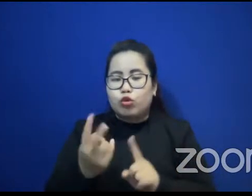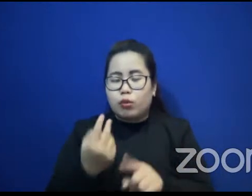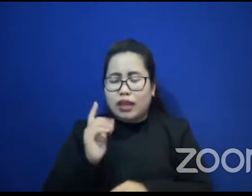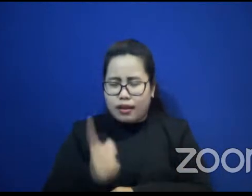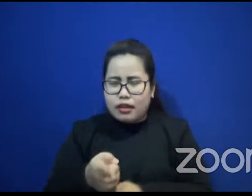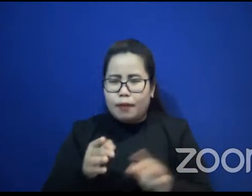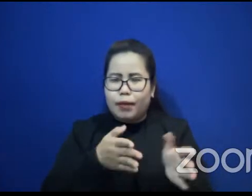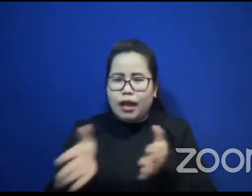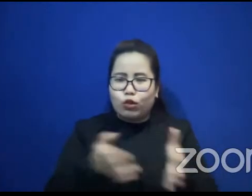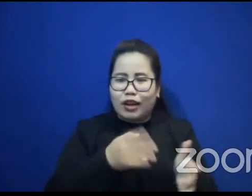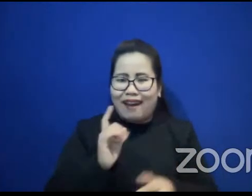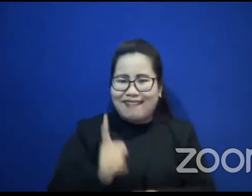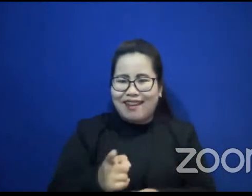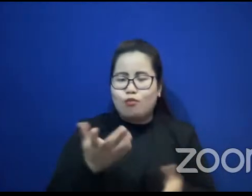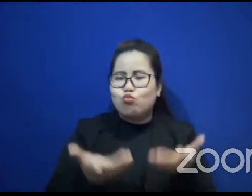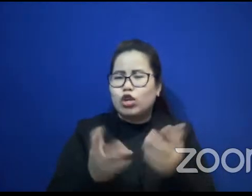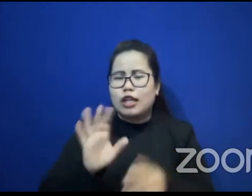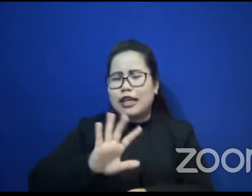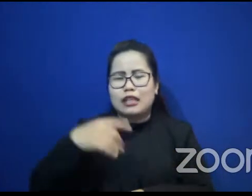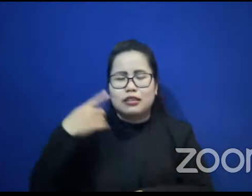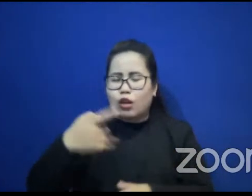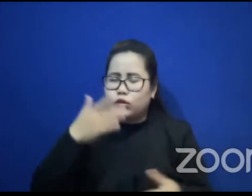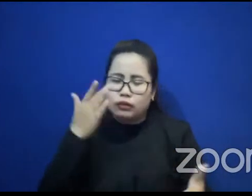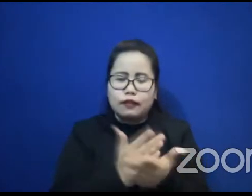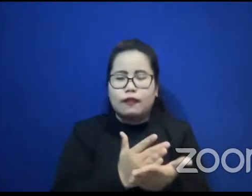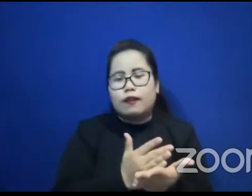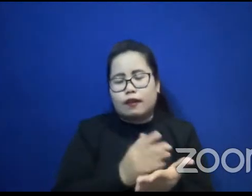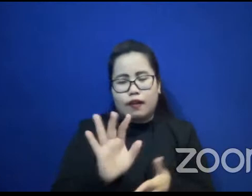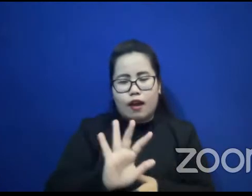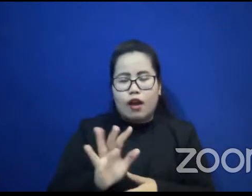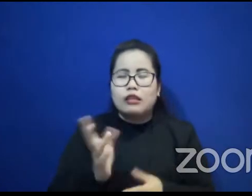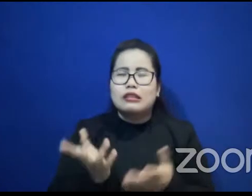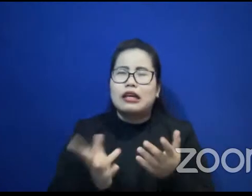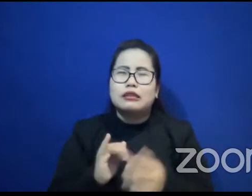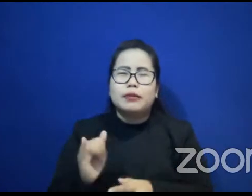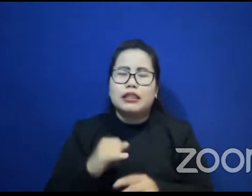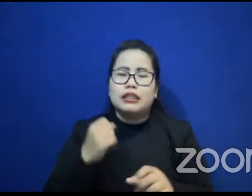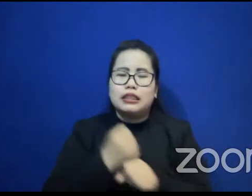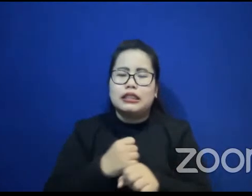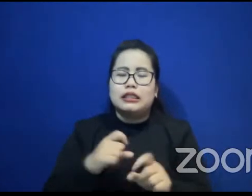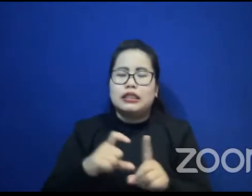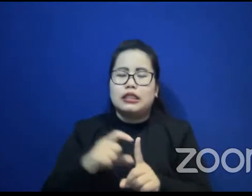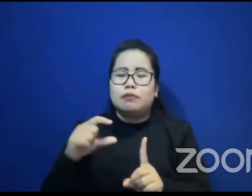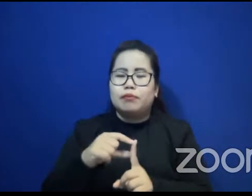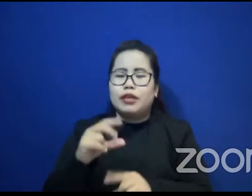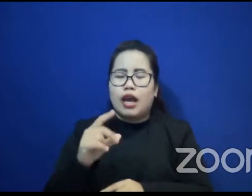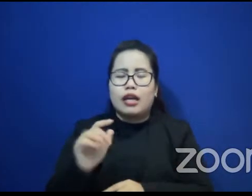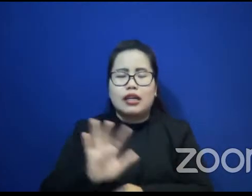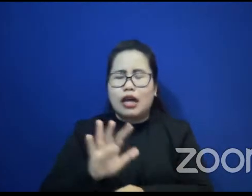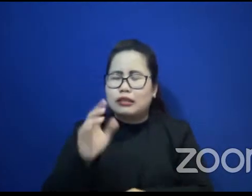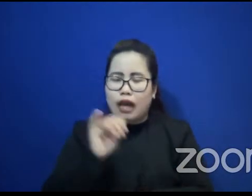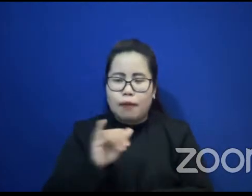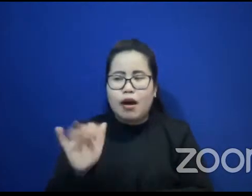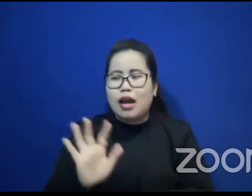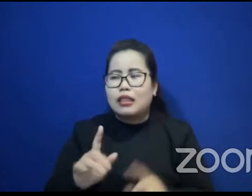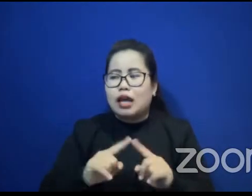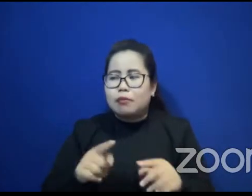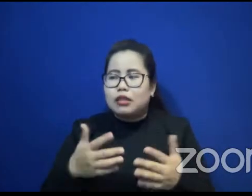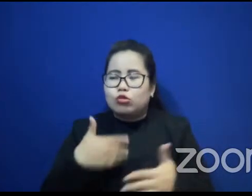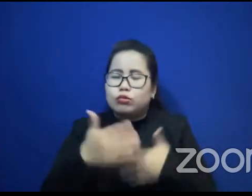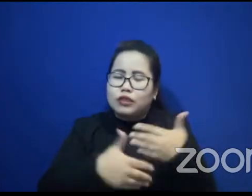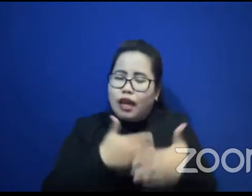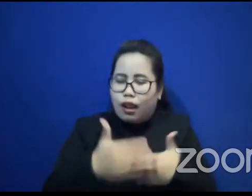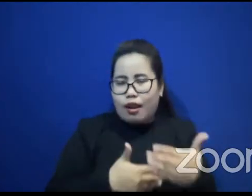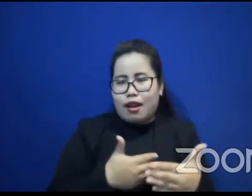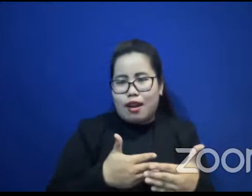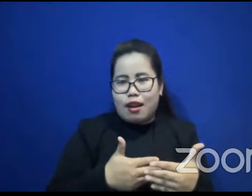pengaturan mungkin terlalu strict ya kau tidak stress seperti DPR tidak persis tapi enforce mening jalan